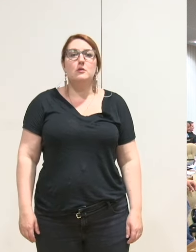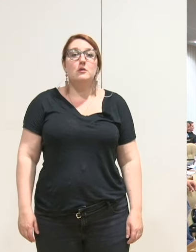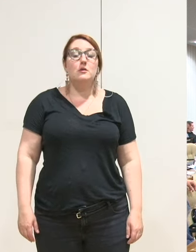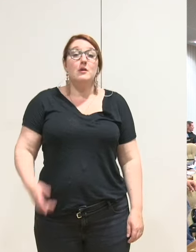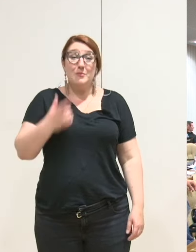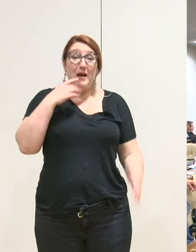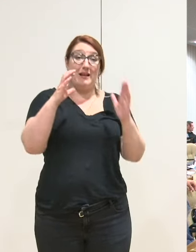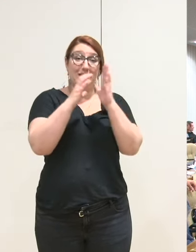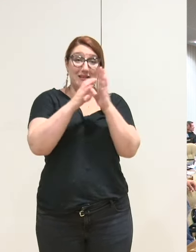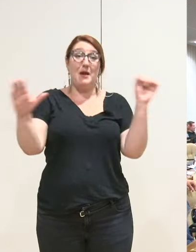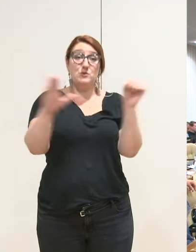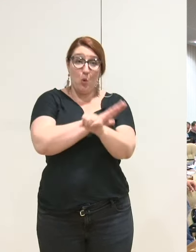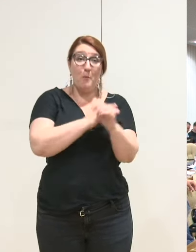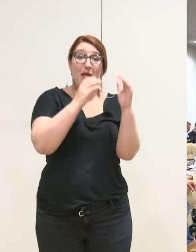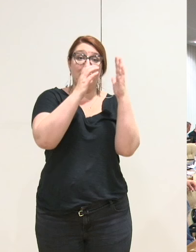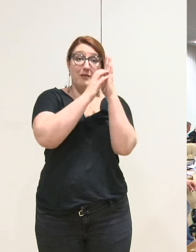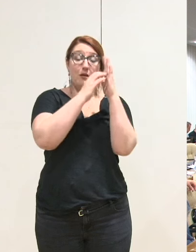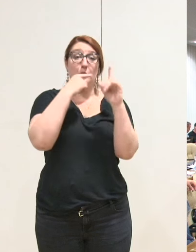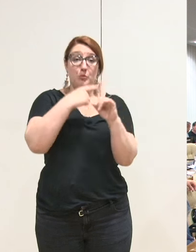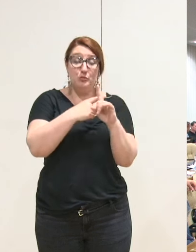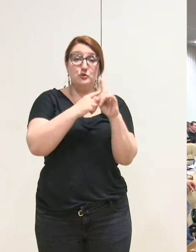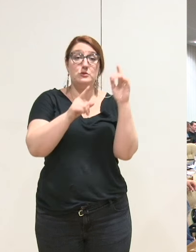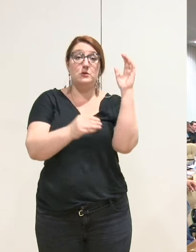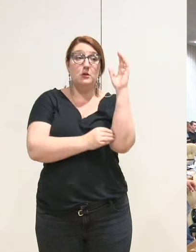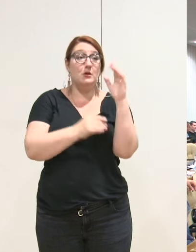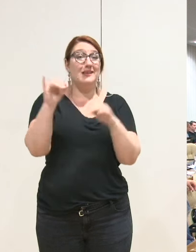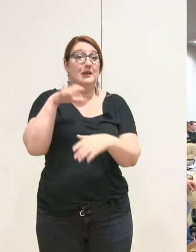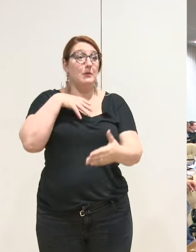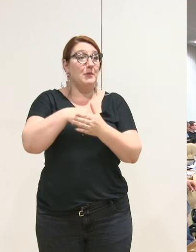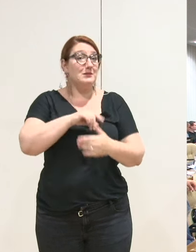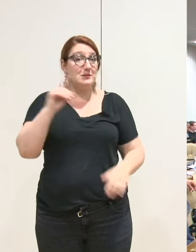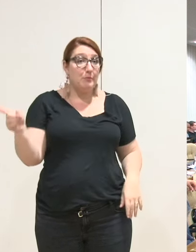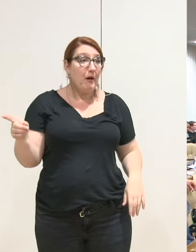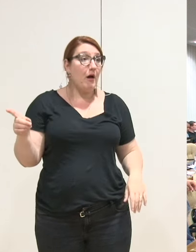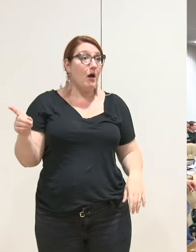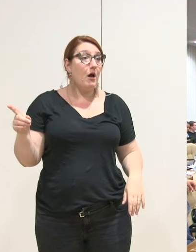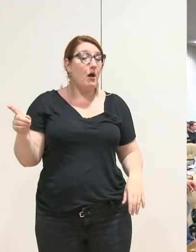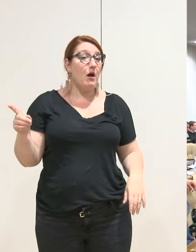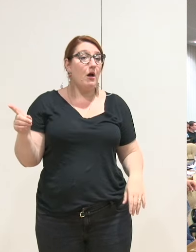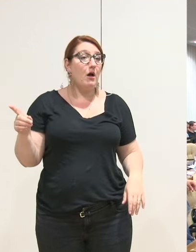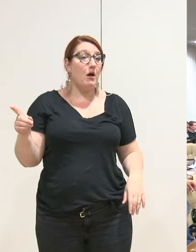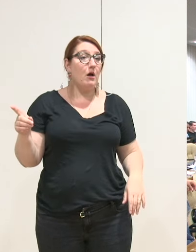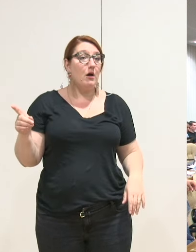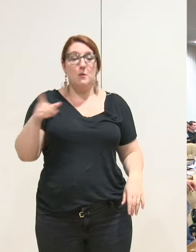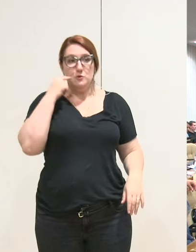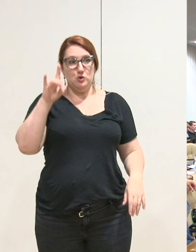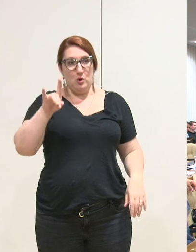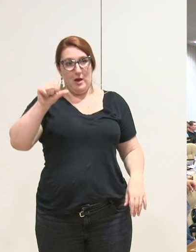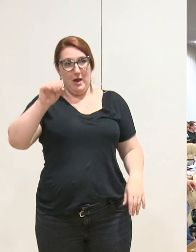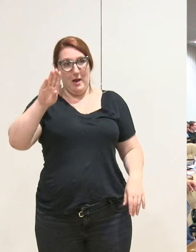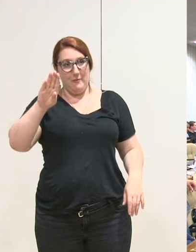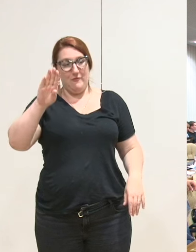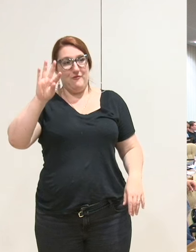là c'est la délibération entière donc qui ne prend pas part au vote donc monsieur abfas toujours